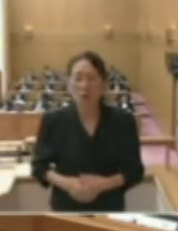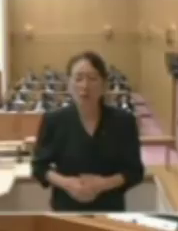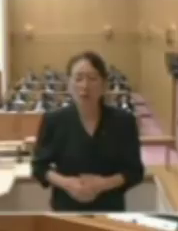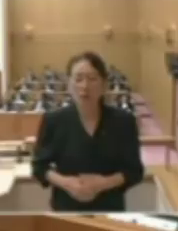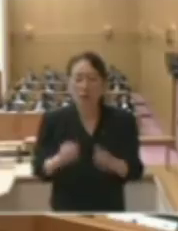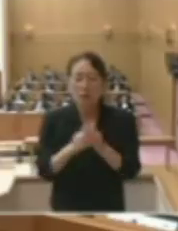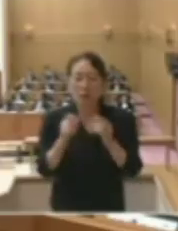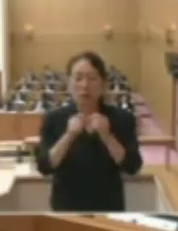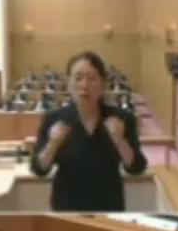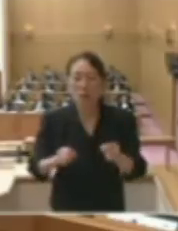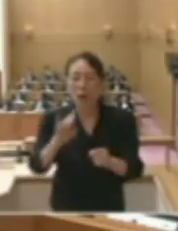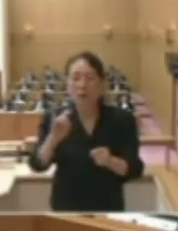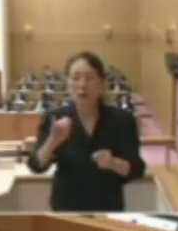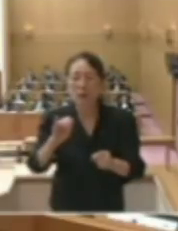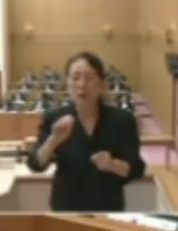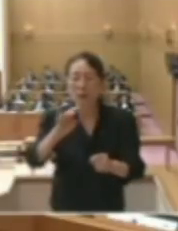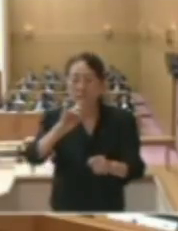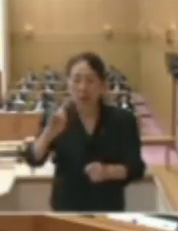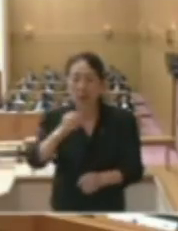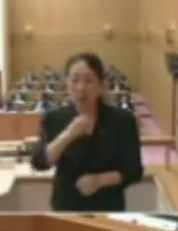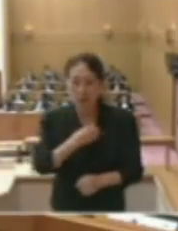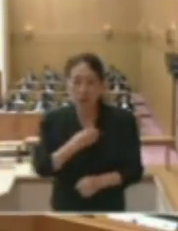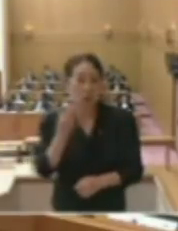ないと明快にそう言ってください。